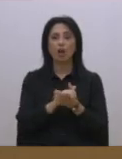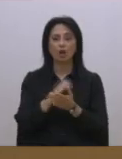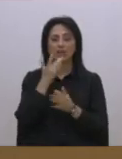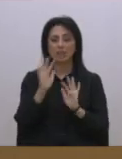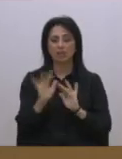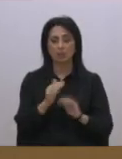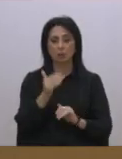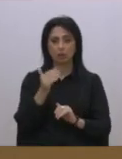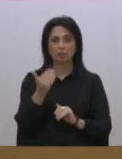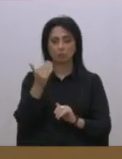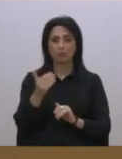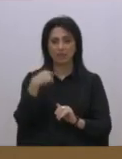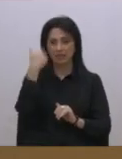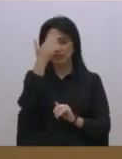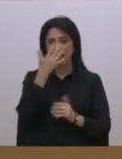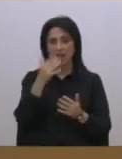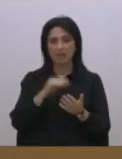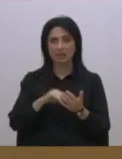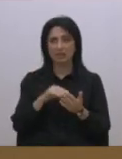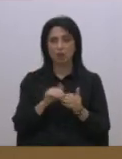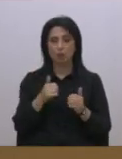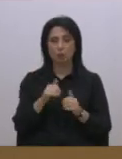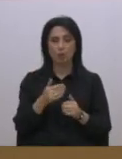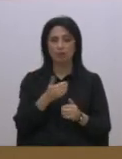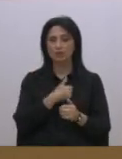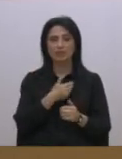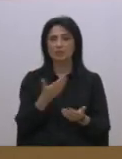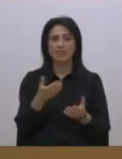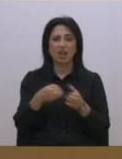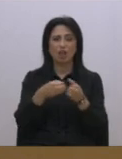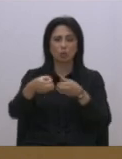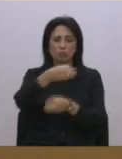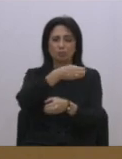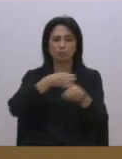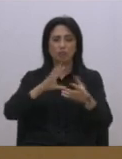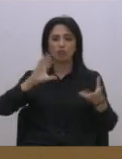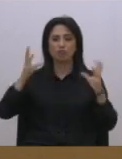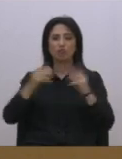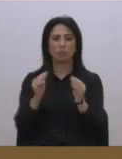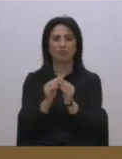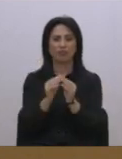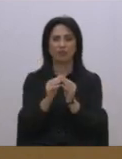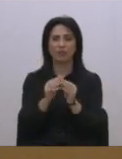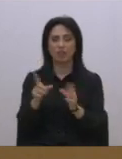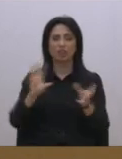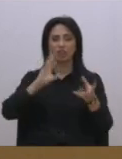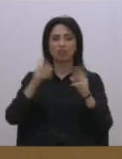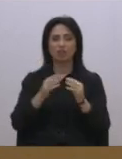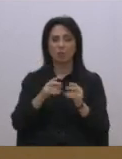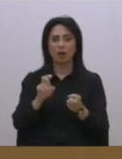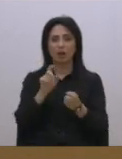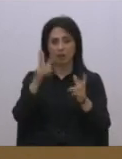ნაციონალური მოძრაობა, მისი სახე და ხელწერა. როგორც არ უნდა გადაჯგუფდნენ ისინი, ჯამი უცვლელია და ეს ჯამი არის